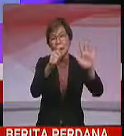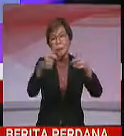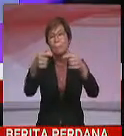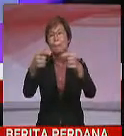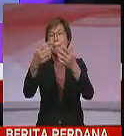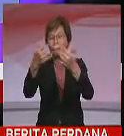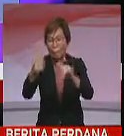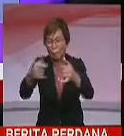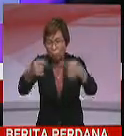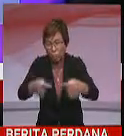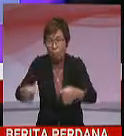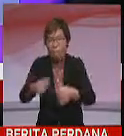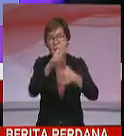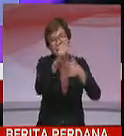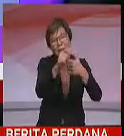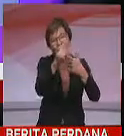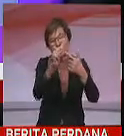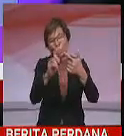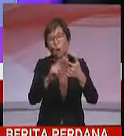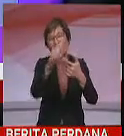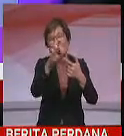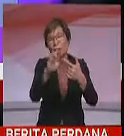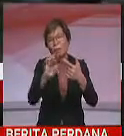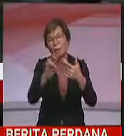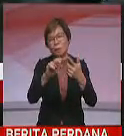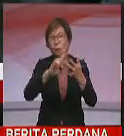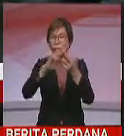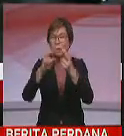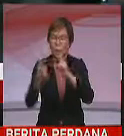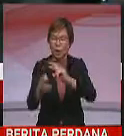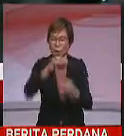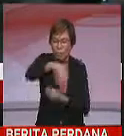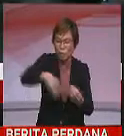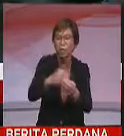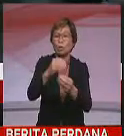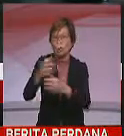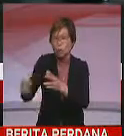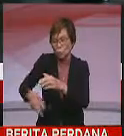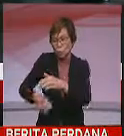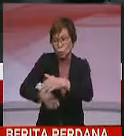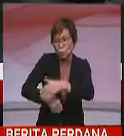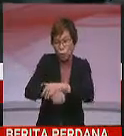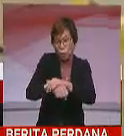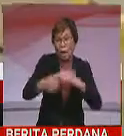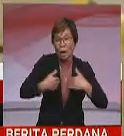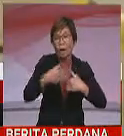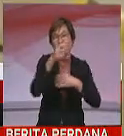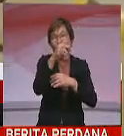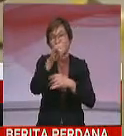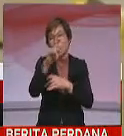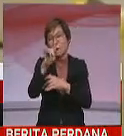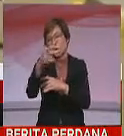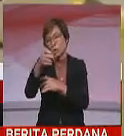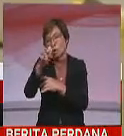antaranya Dota 2 arena of Vel dan Pro Evolution Soccer selain isukan turut disenaraikan adalah Triton bowling dan